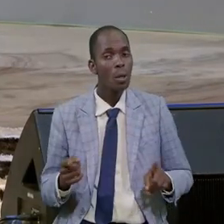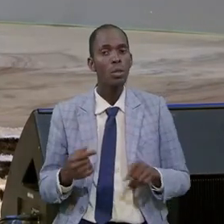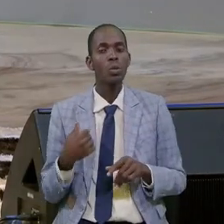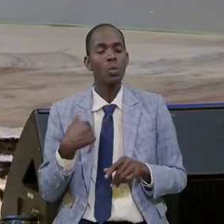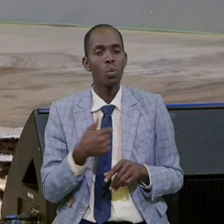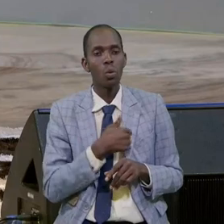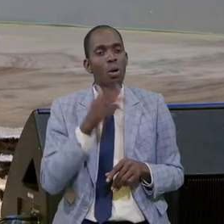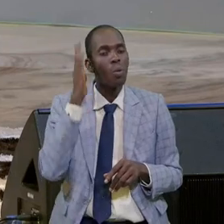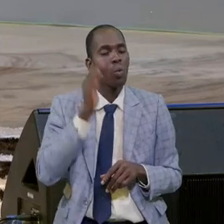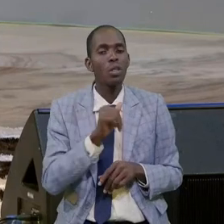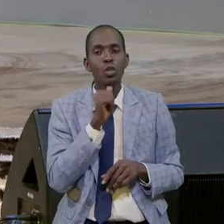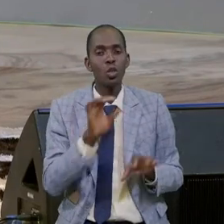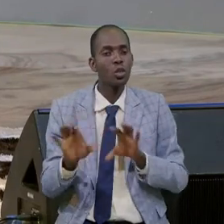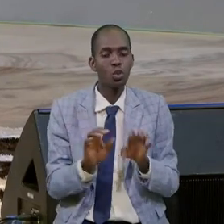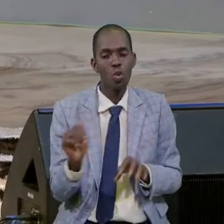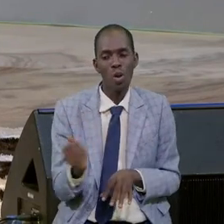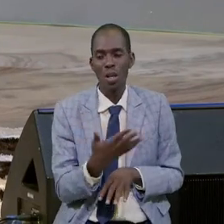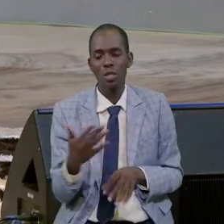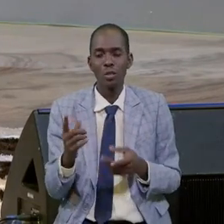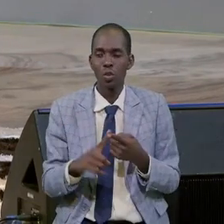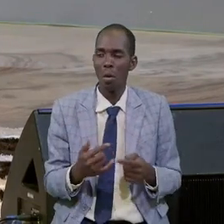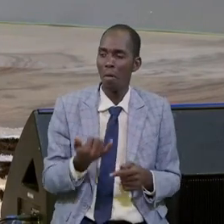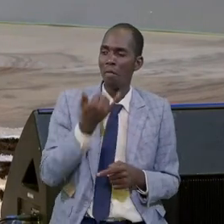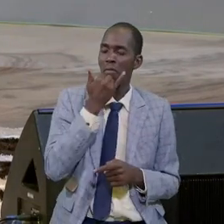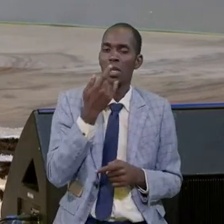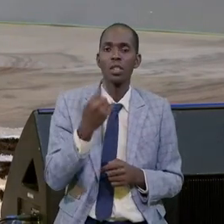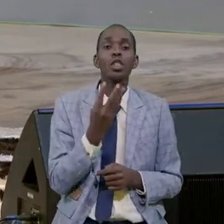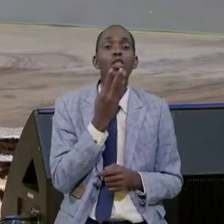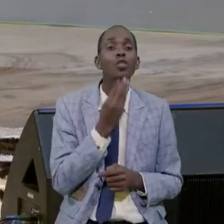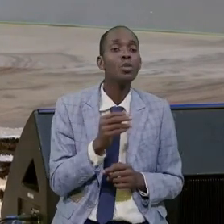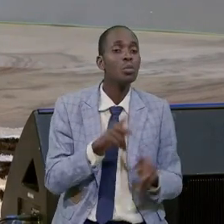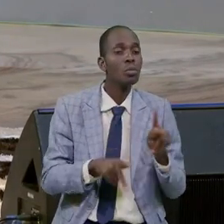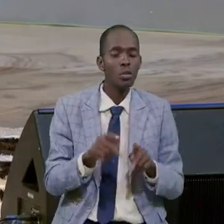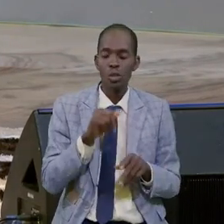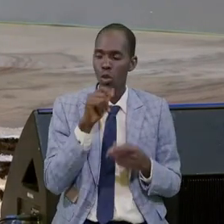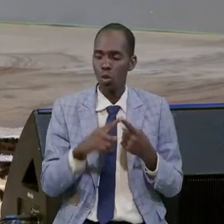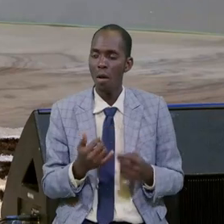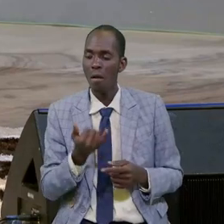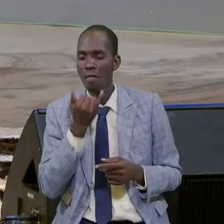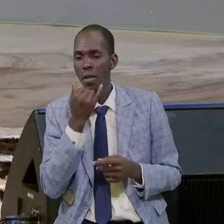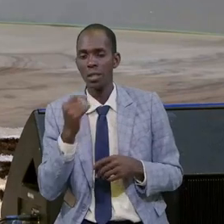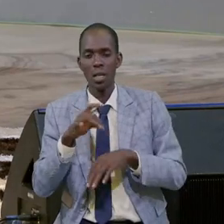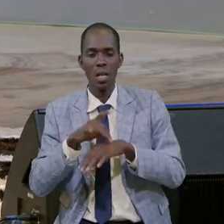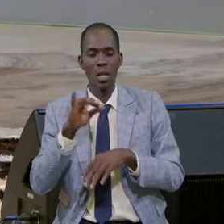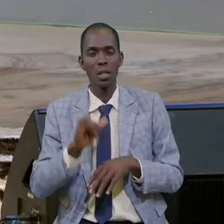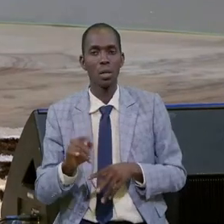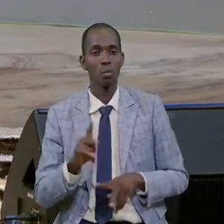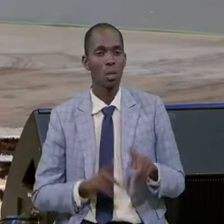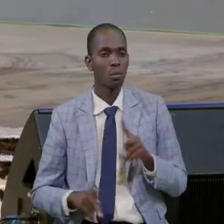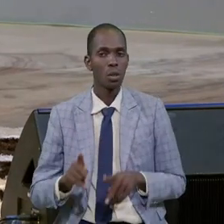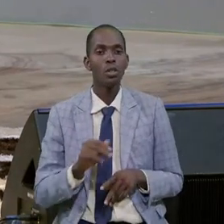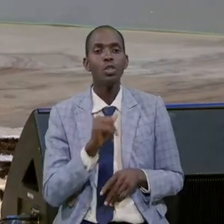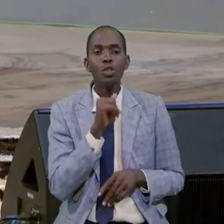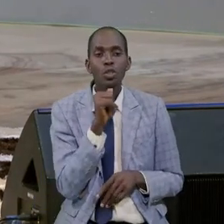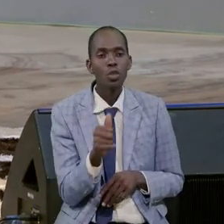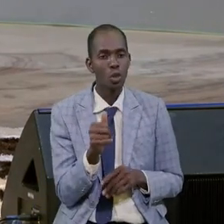Mais nous allons aller au-delà des païens. Nous n'allons rien faire qui soit nuisible aux